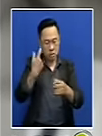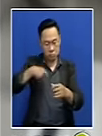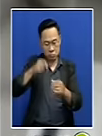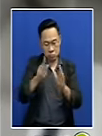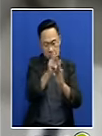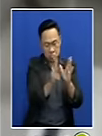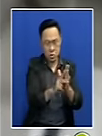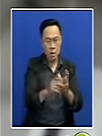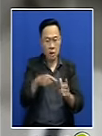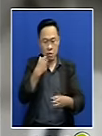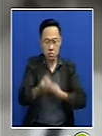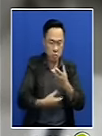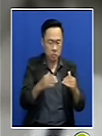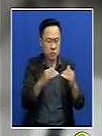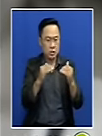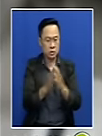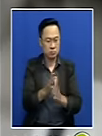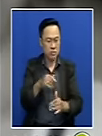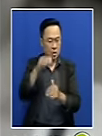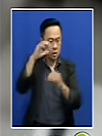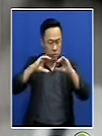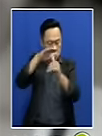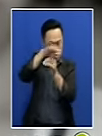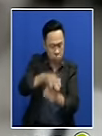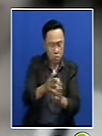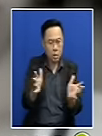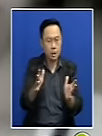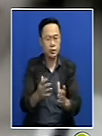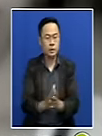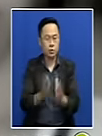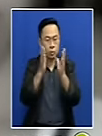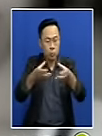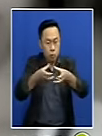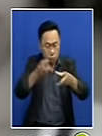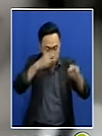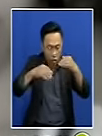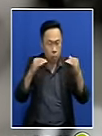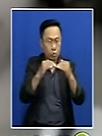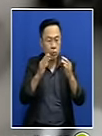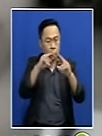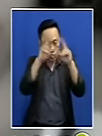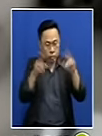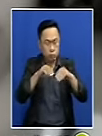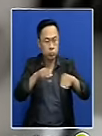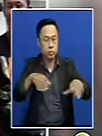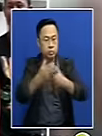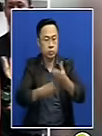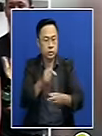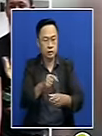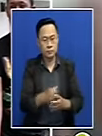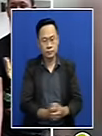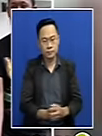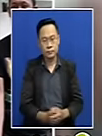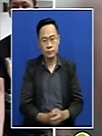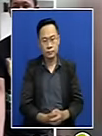างกฎหมายต่อผู้เรียกร้องหาความยุติธรรมค่ะ ครับคือคุณนริศราวรรณถูกจับกุมเมื่อวานนี้นะฮะก่อนที่จะประ